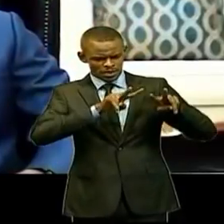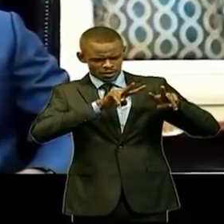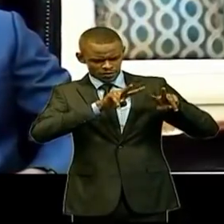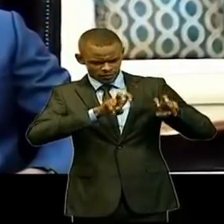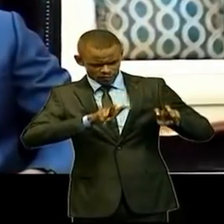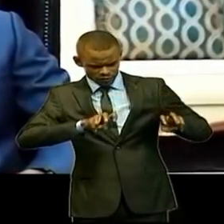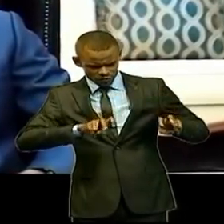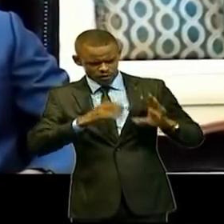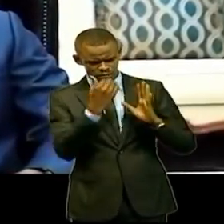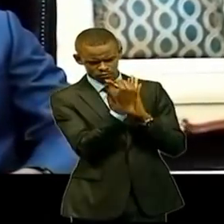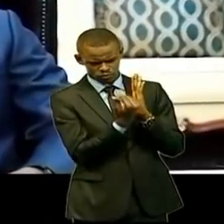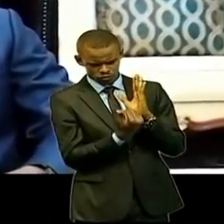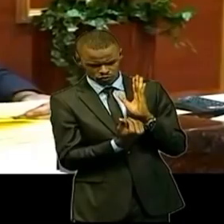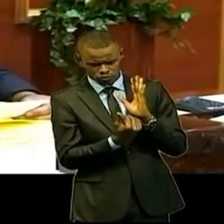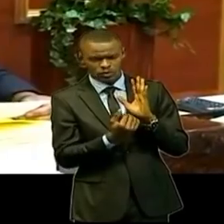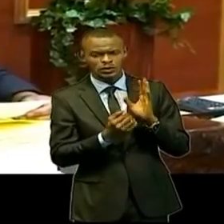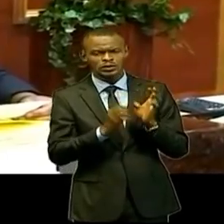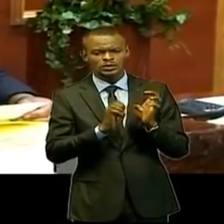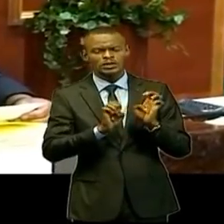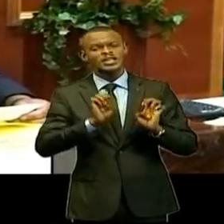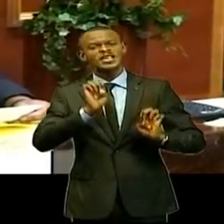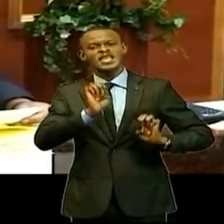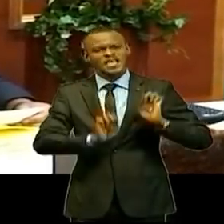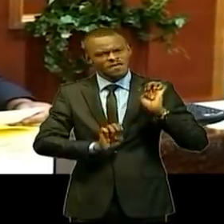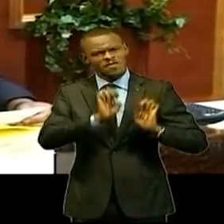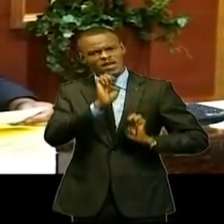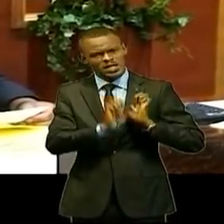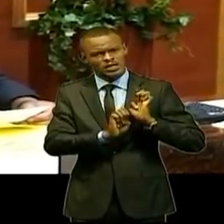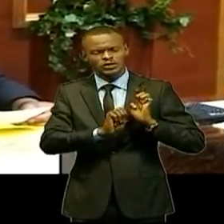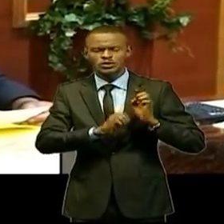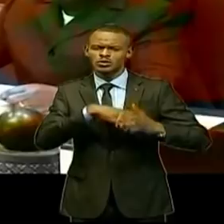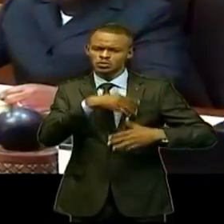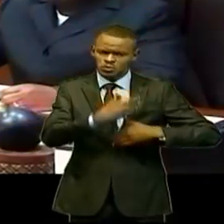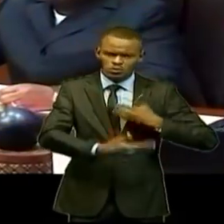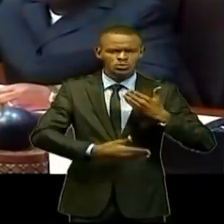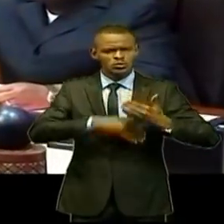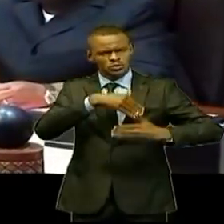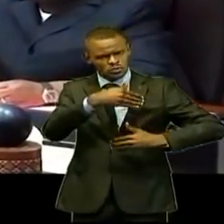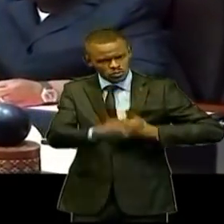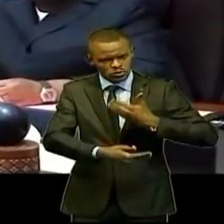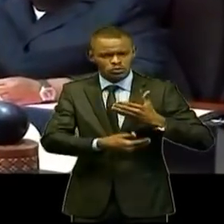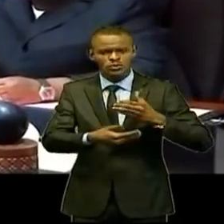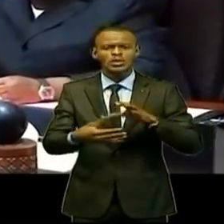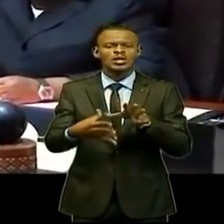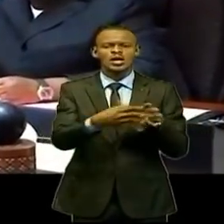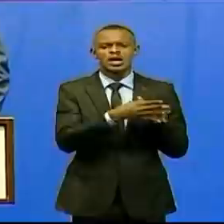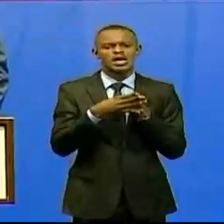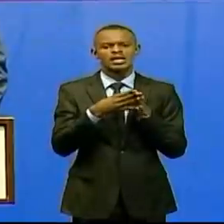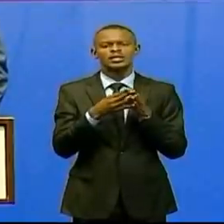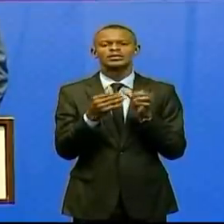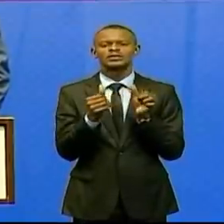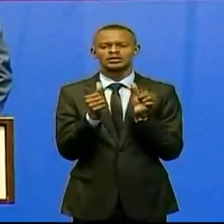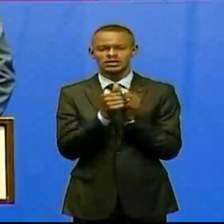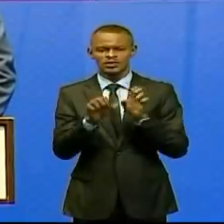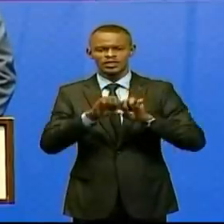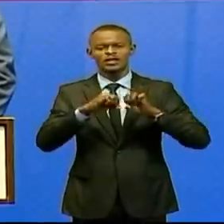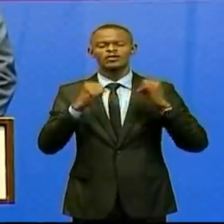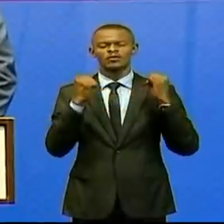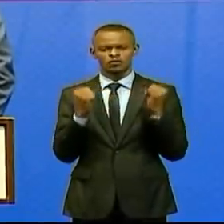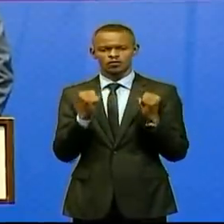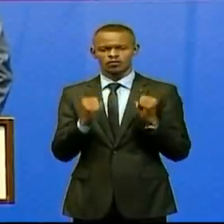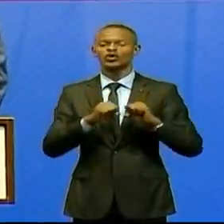les différentes parties prenantes institutionnelles ainsi que les forces sociopolitiques. Le